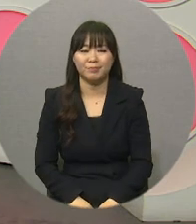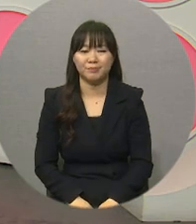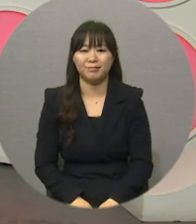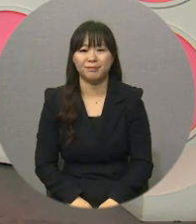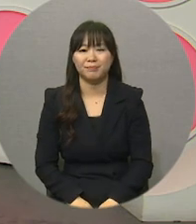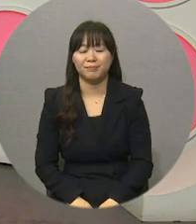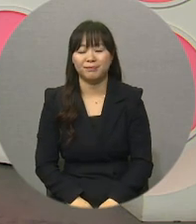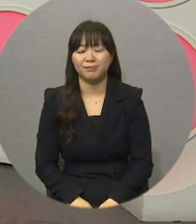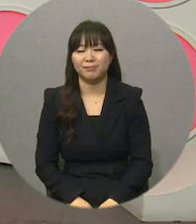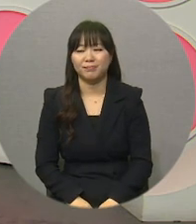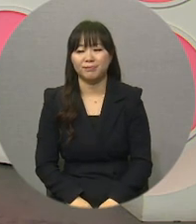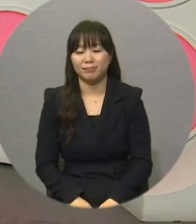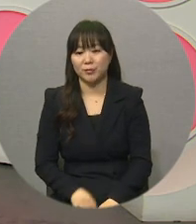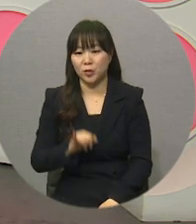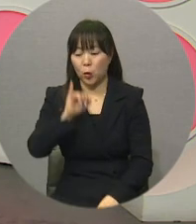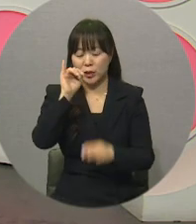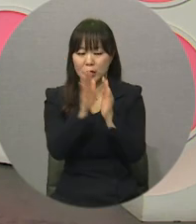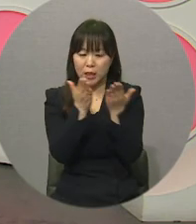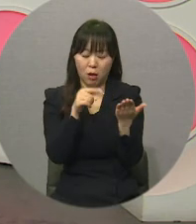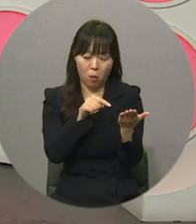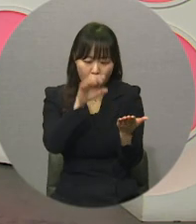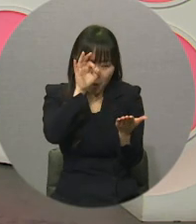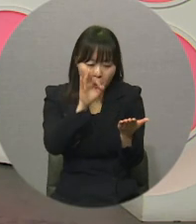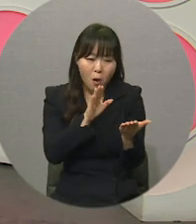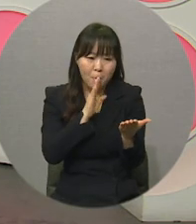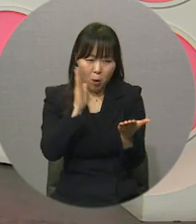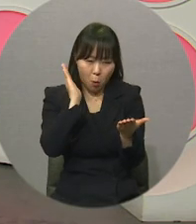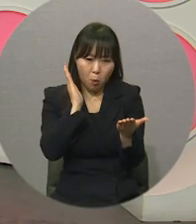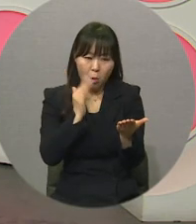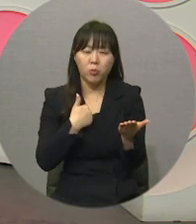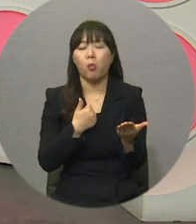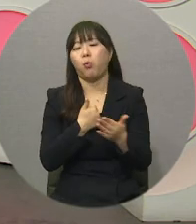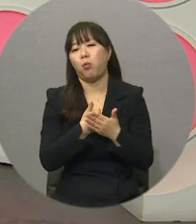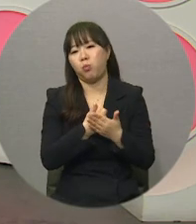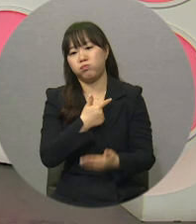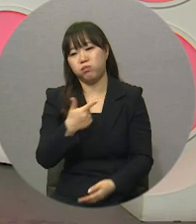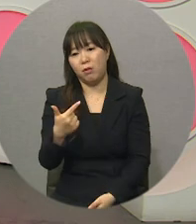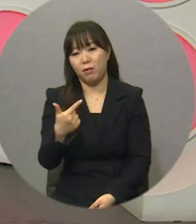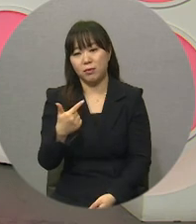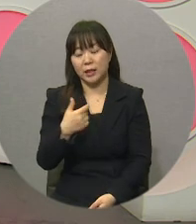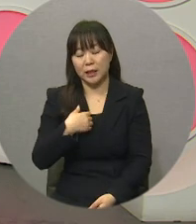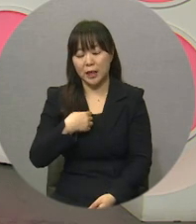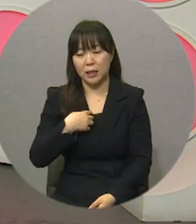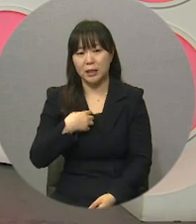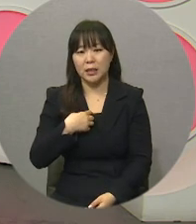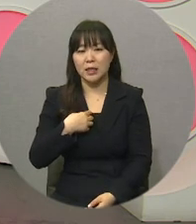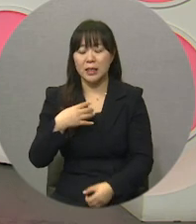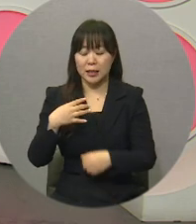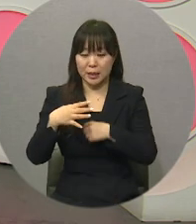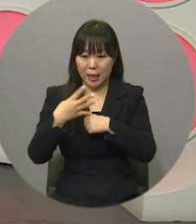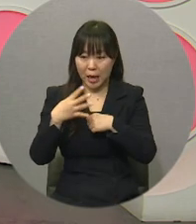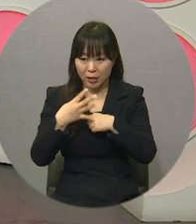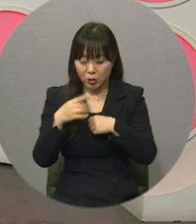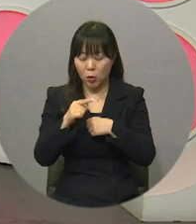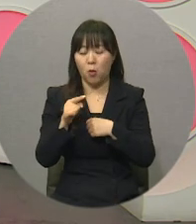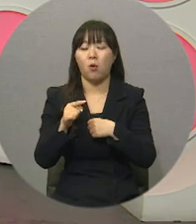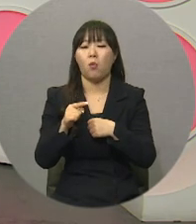말을 했습니다. 언니의 책은 정말로 공부에 보탬이 되었고, 4학년